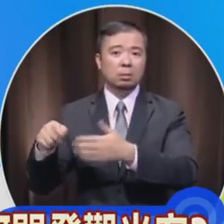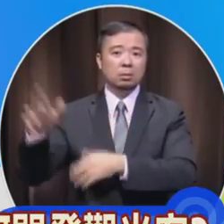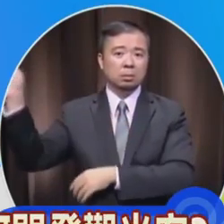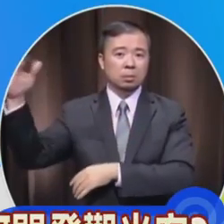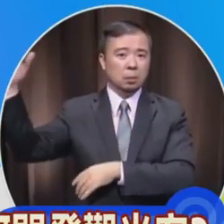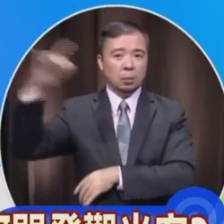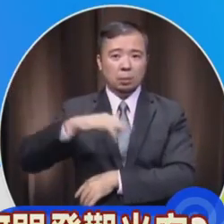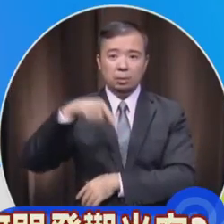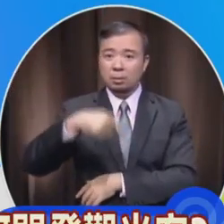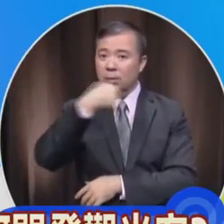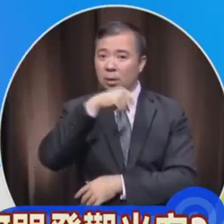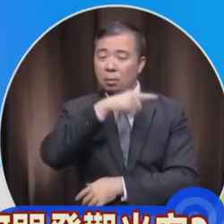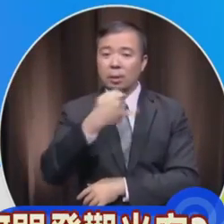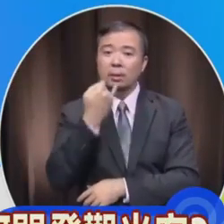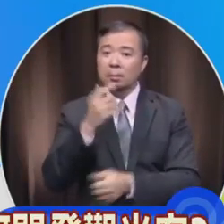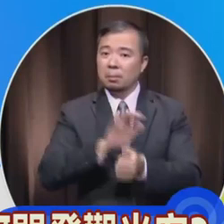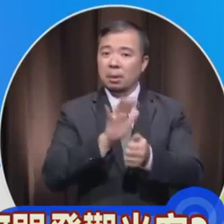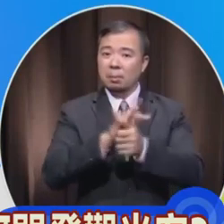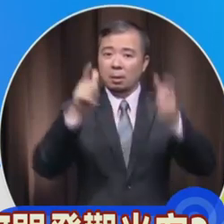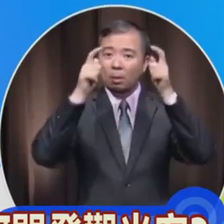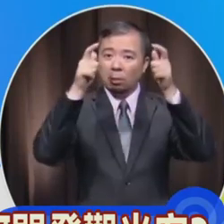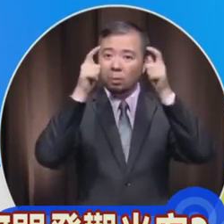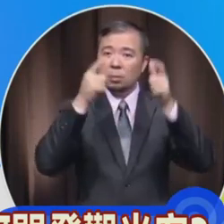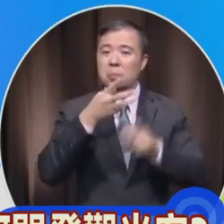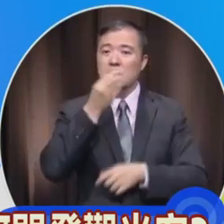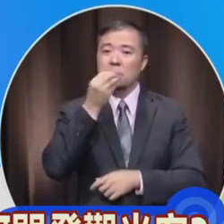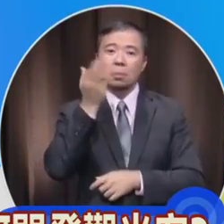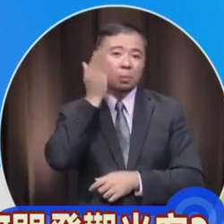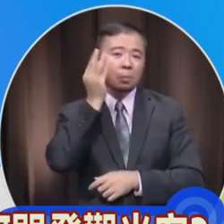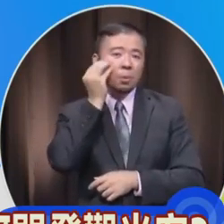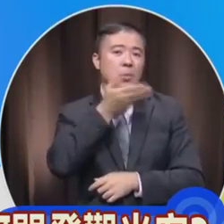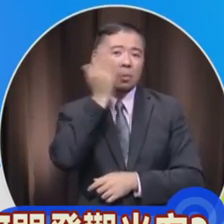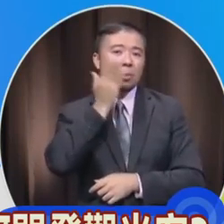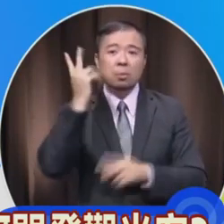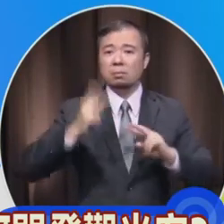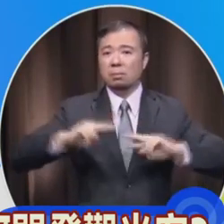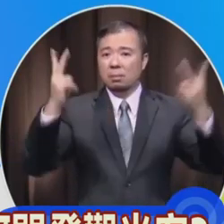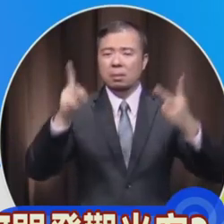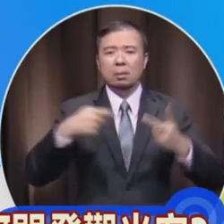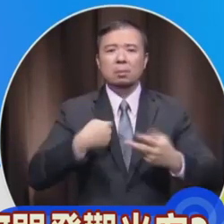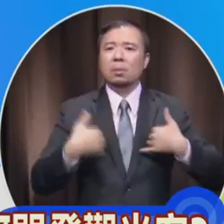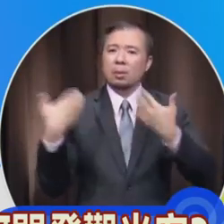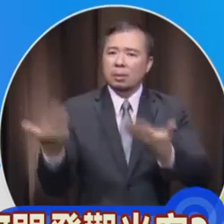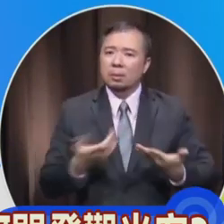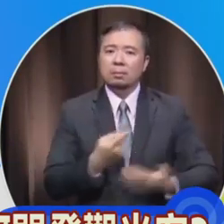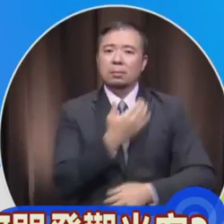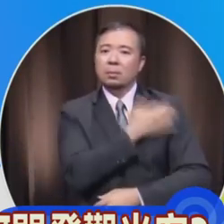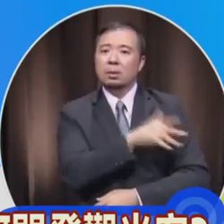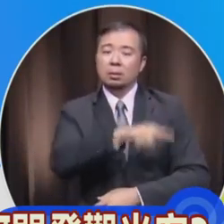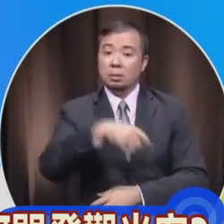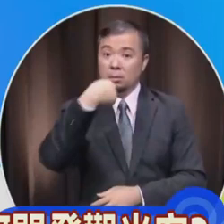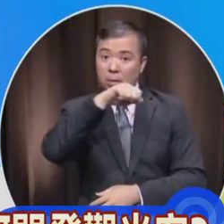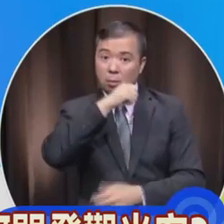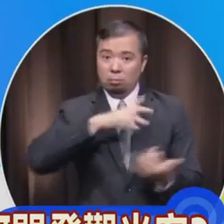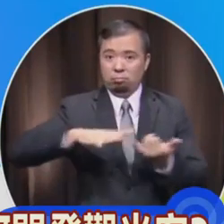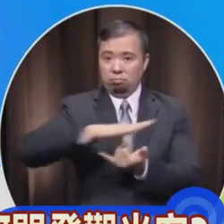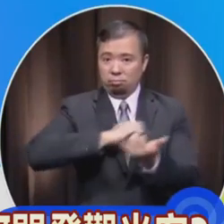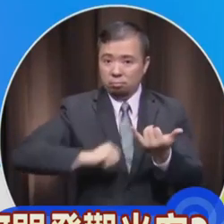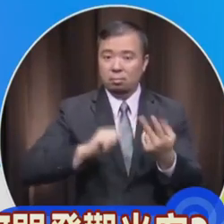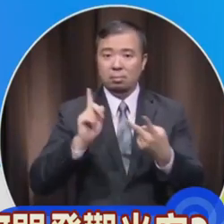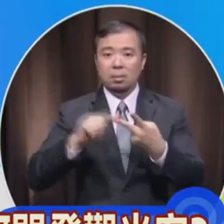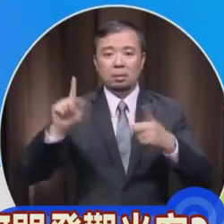发展的一个问题。我们当然欢迎所有不同国家的旅客，不管是国内外，或者是这个东南